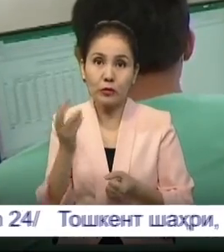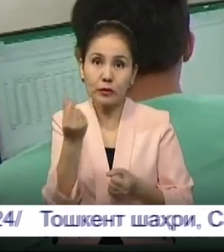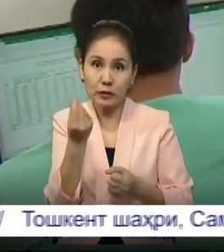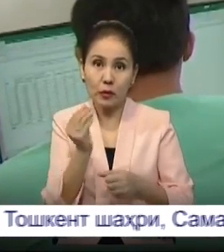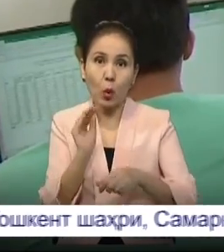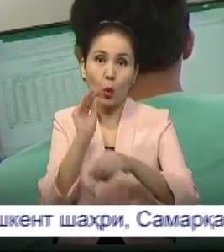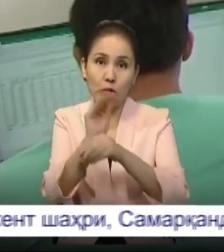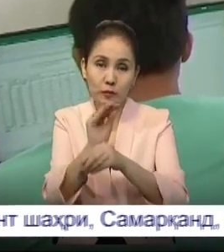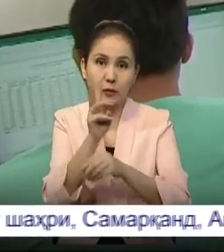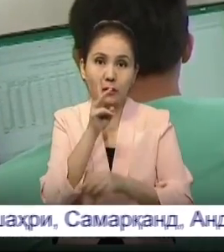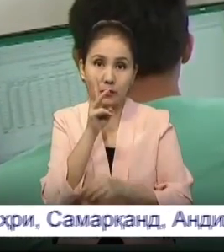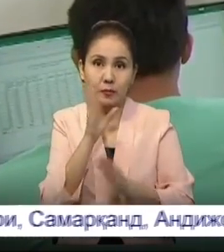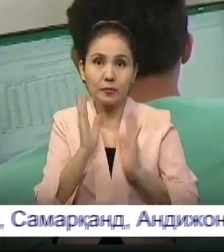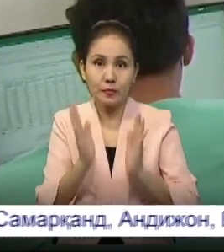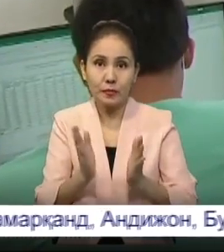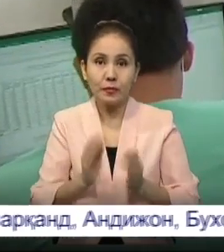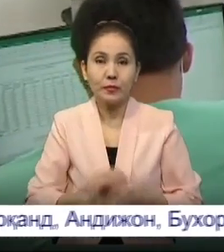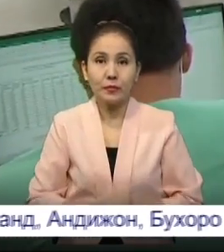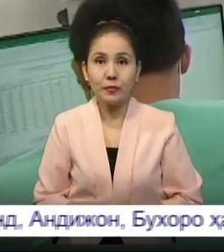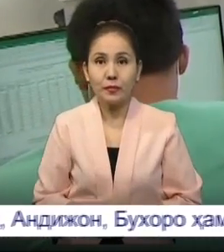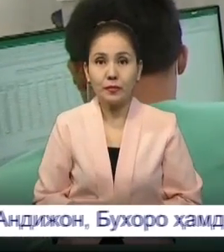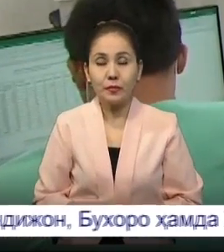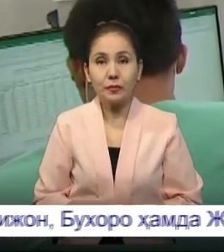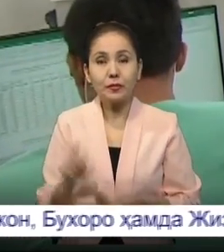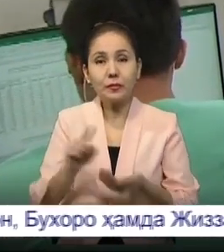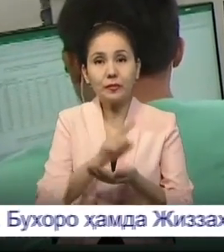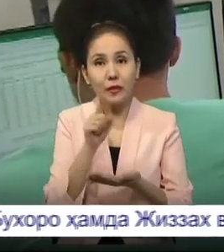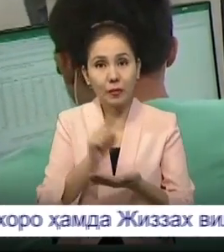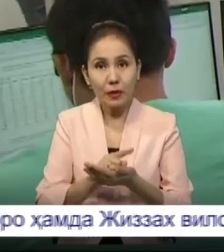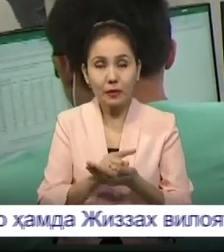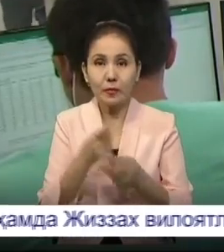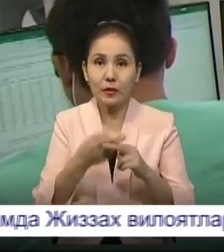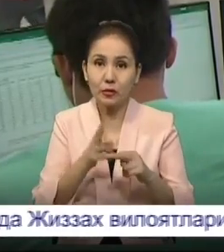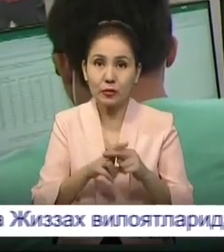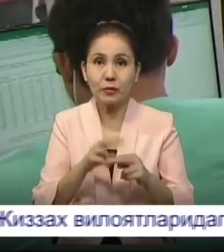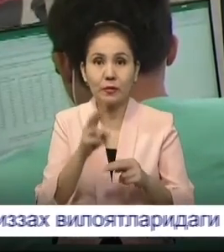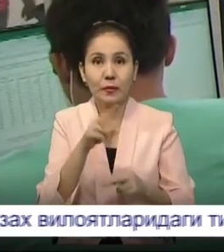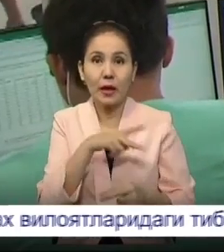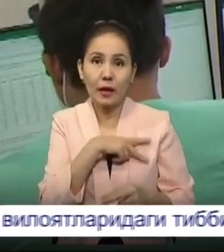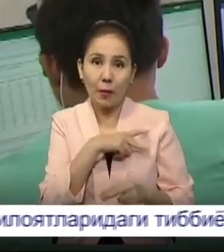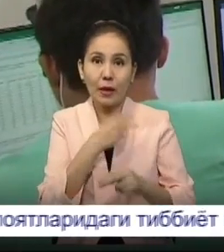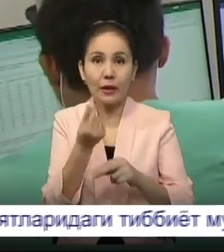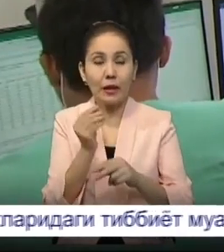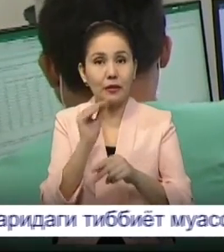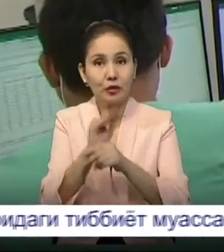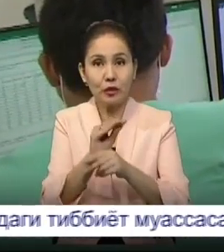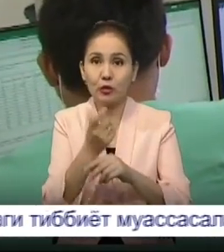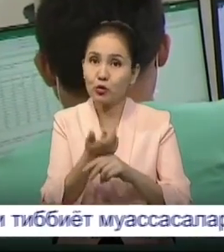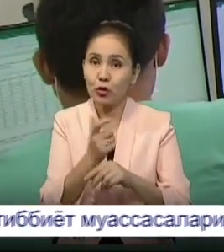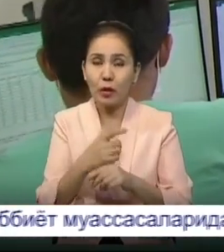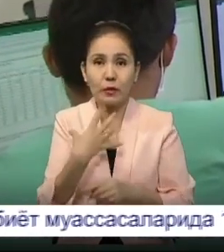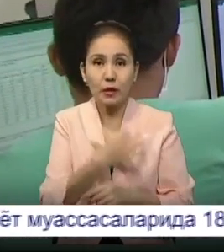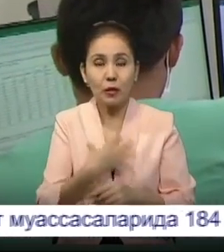qo'shimcha rag'batlantirish beriladi. Va albatta, mana shunday rag'batlantirishlar ayni paytda juda ham zarur,